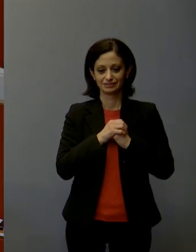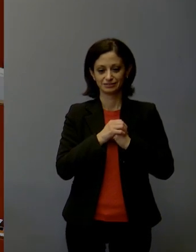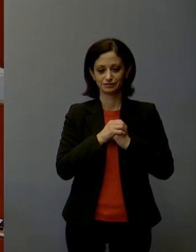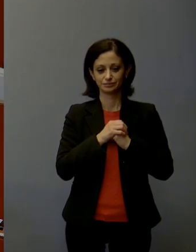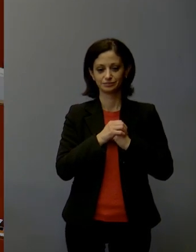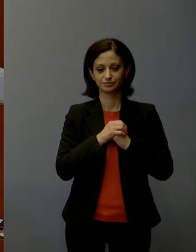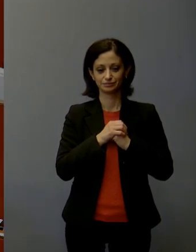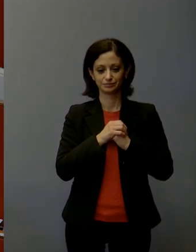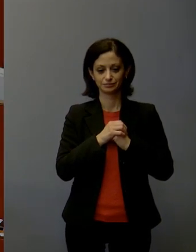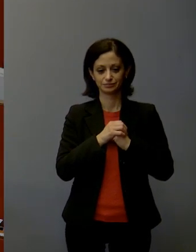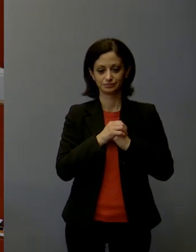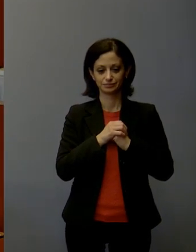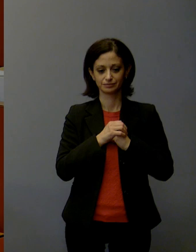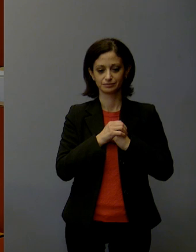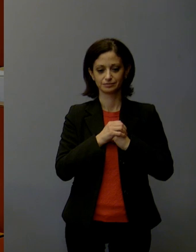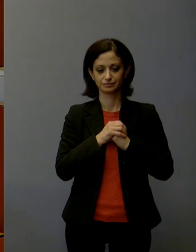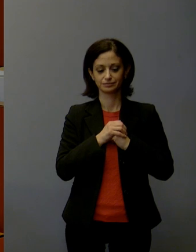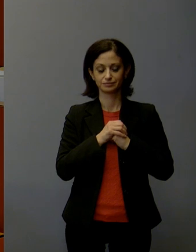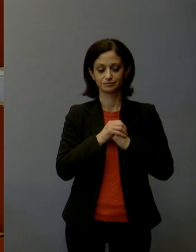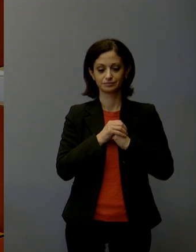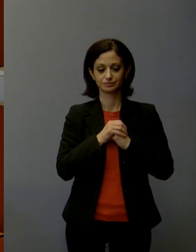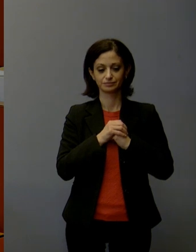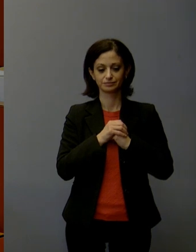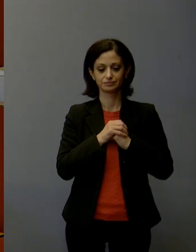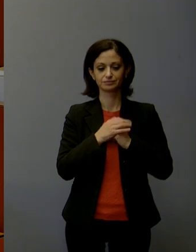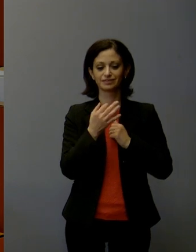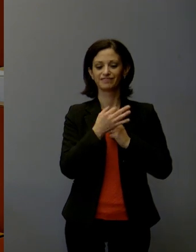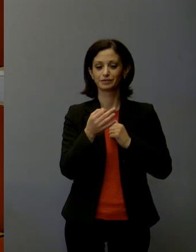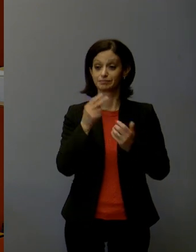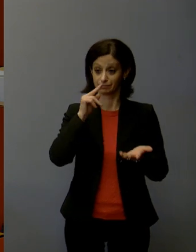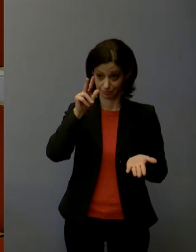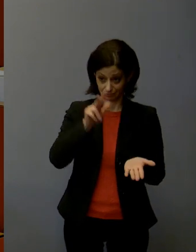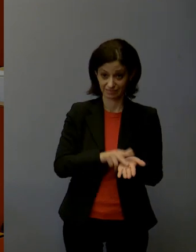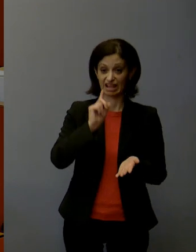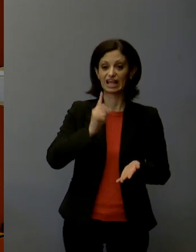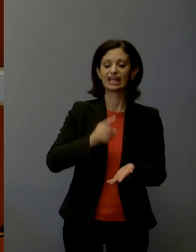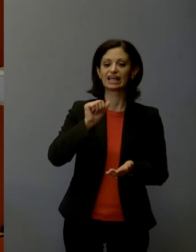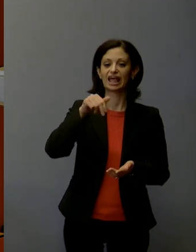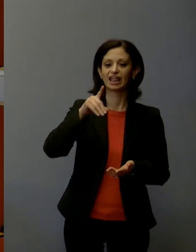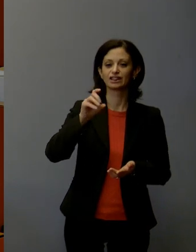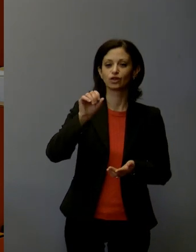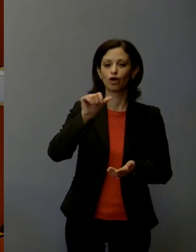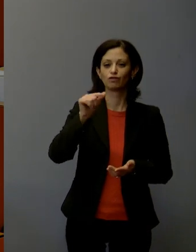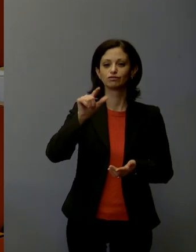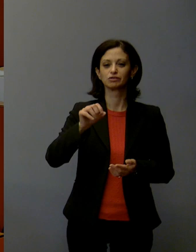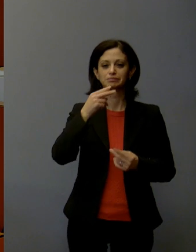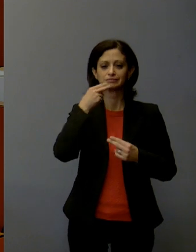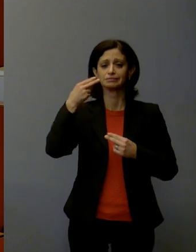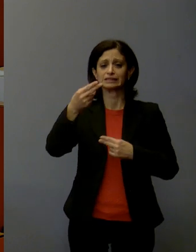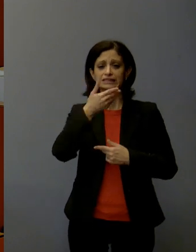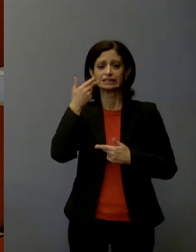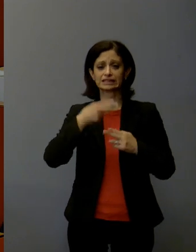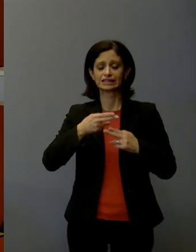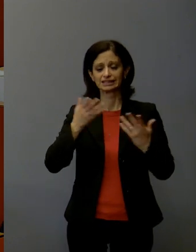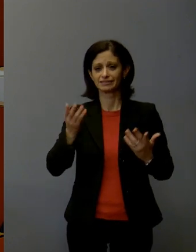senza testa non c'è problema ribadiamo Gandolfo però visto che non c'è neanche scritto con la G Allora